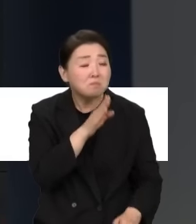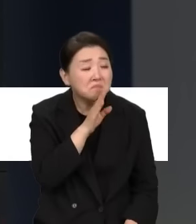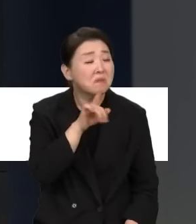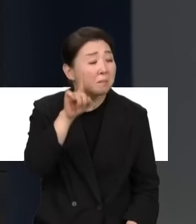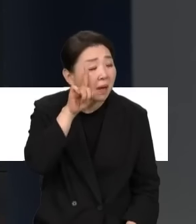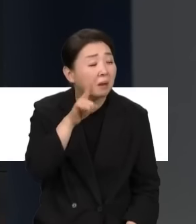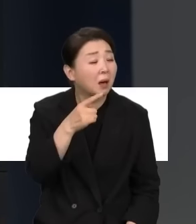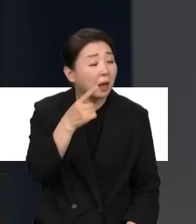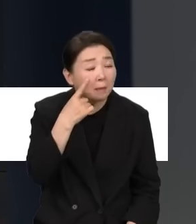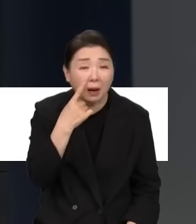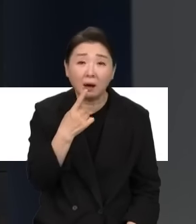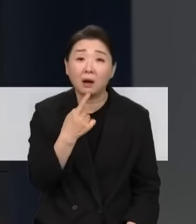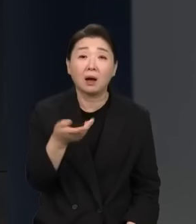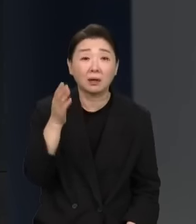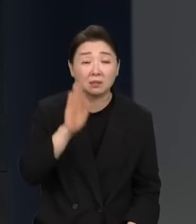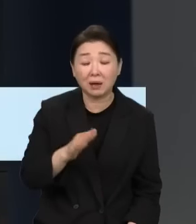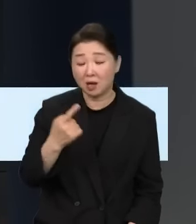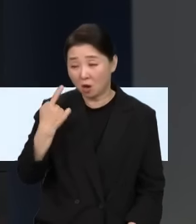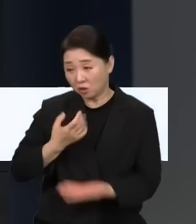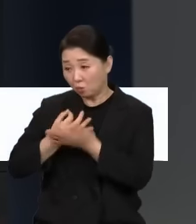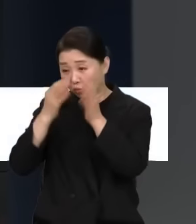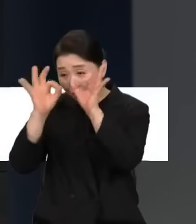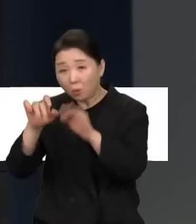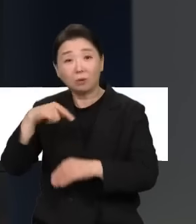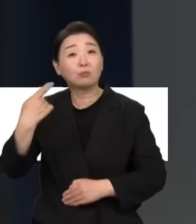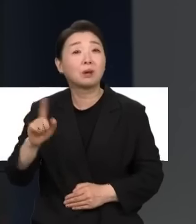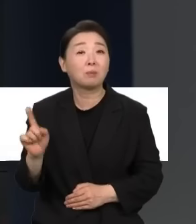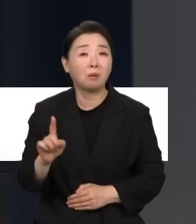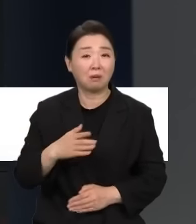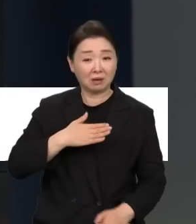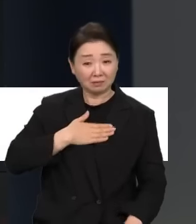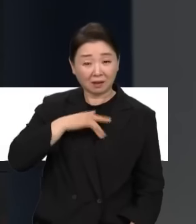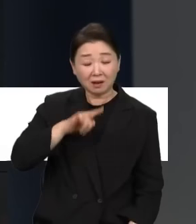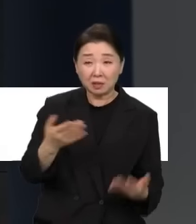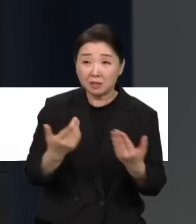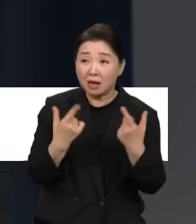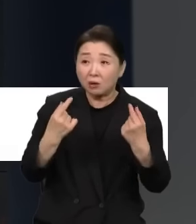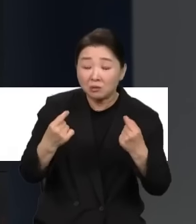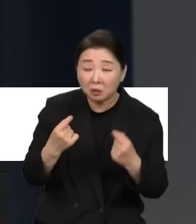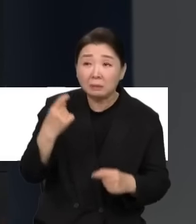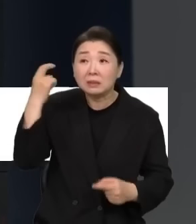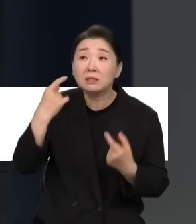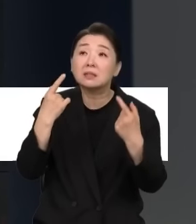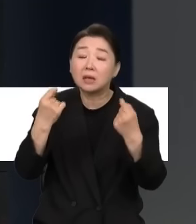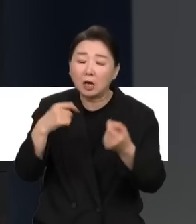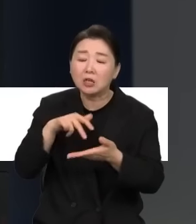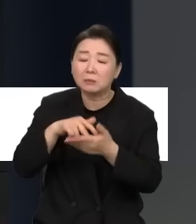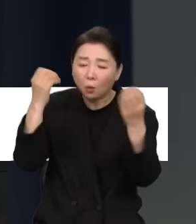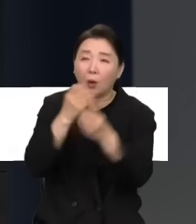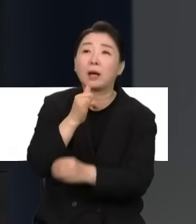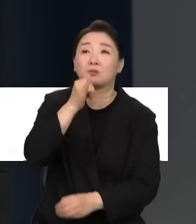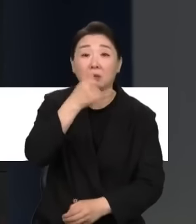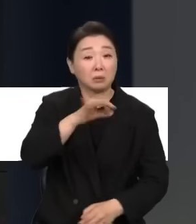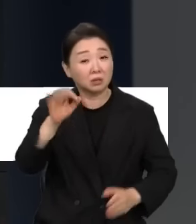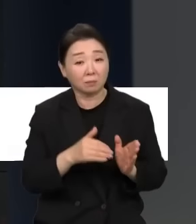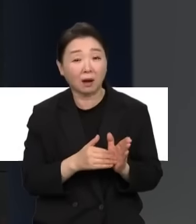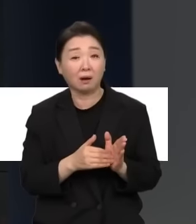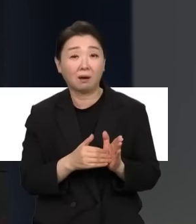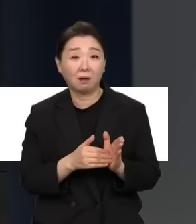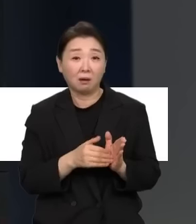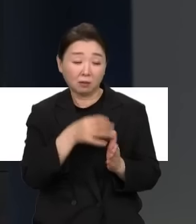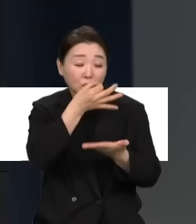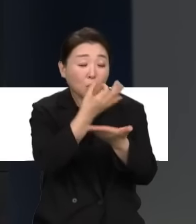스스로도 어제 그 녹취 저희 보도를 보고 나니까 아 내가 그런 일을 한 것처럼 좀 들리게 말한 측면이 있다 이렇게 인정을 합니다 그이